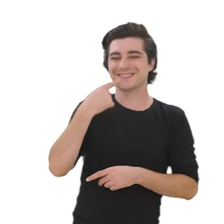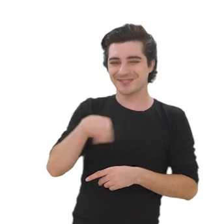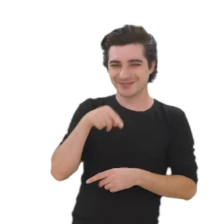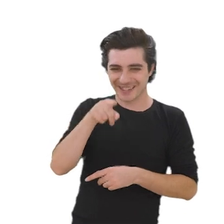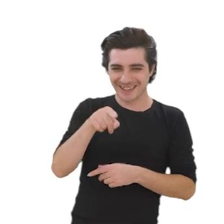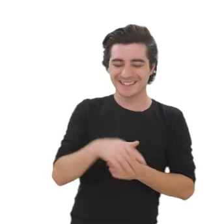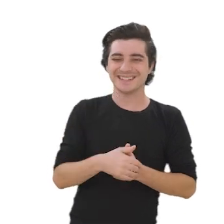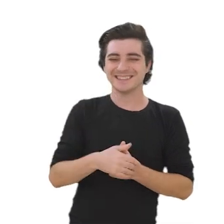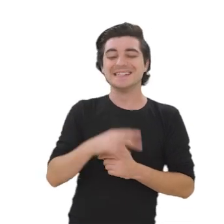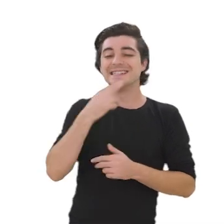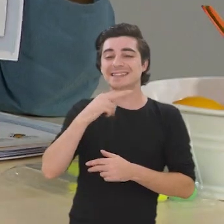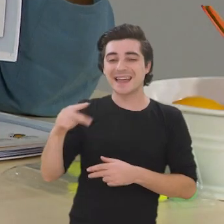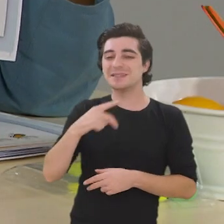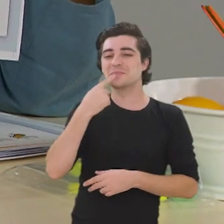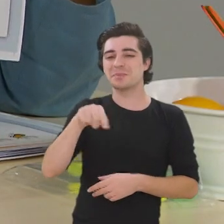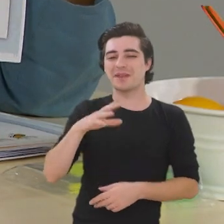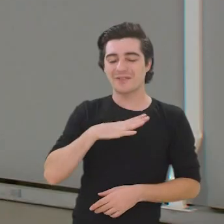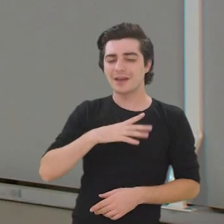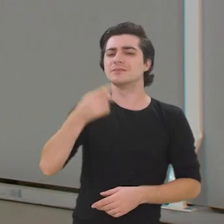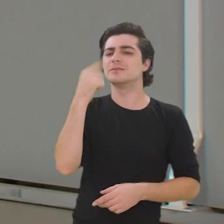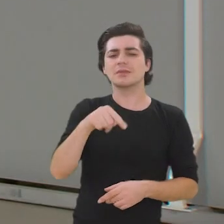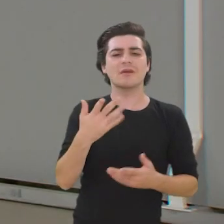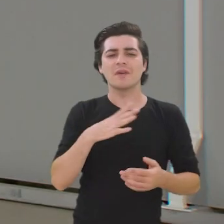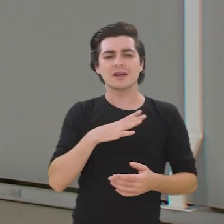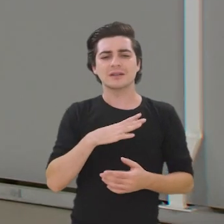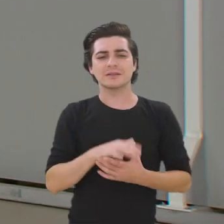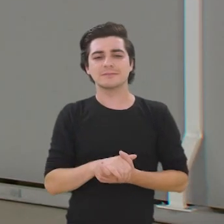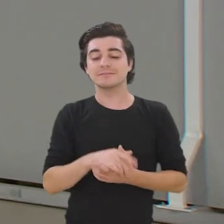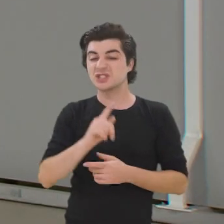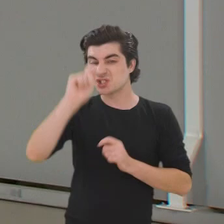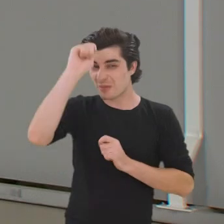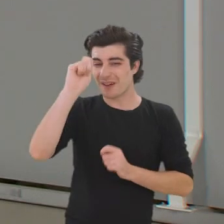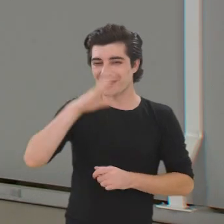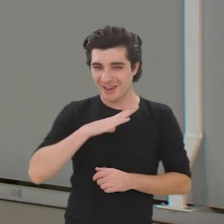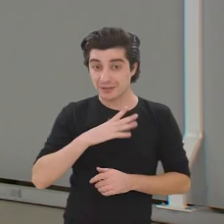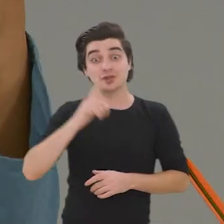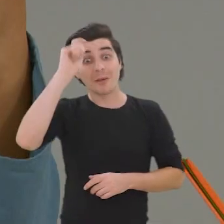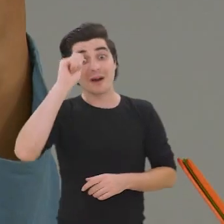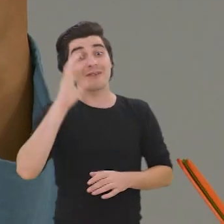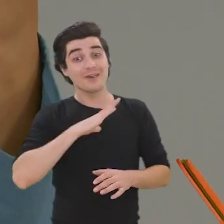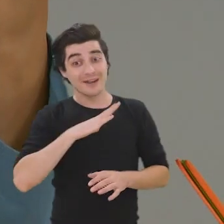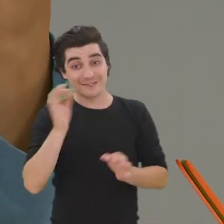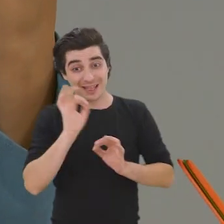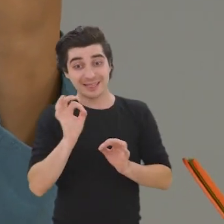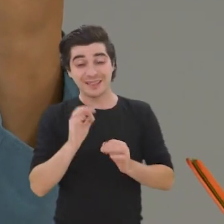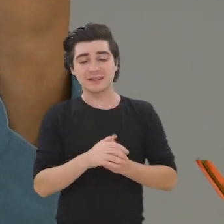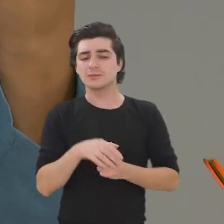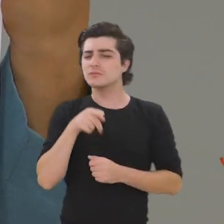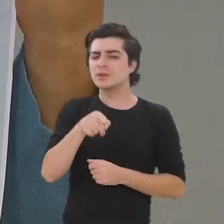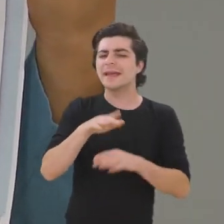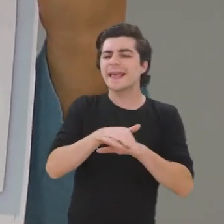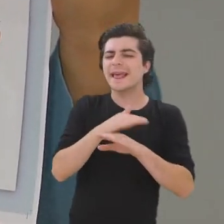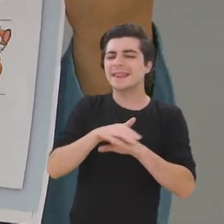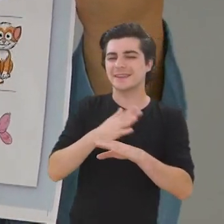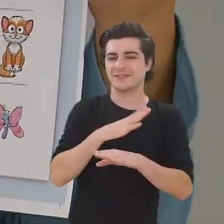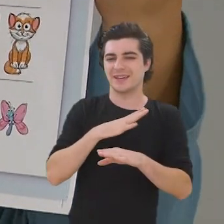Harikasın, biber. Çok güzel. Renkli biberler var. Burada ne var? Şapka. Şapkalar var, renkli şapkalar var. Burada